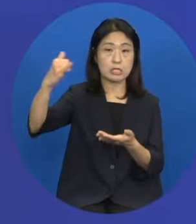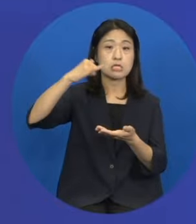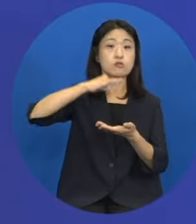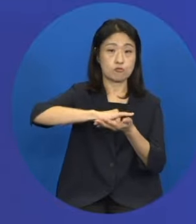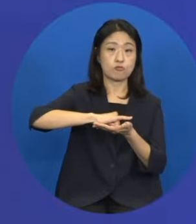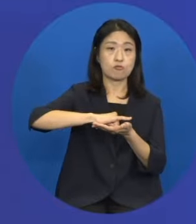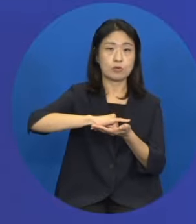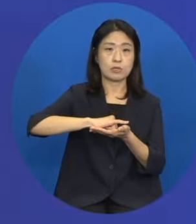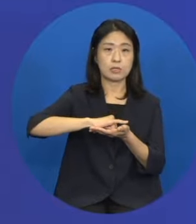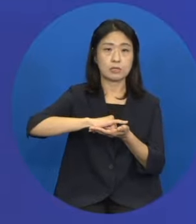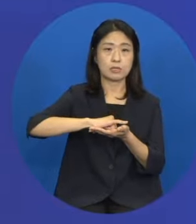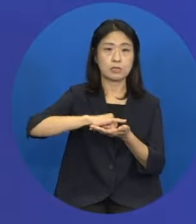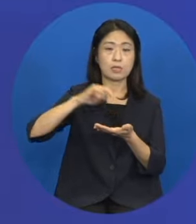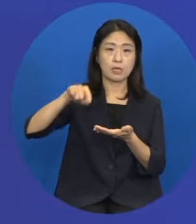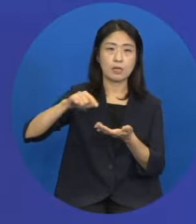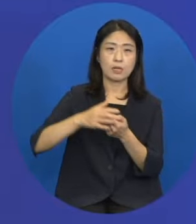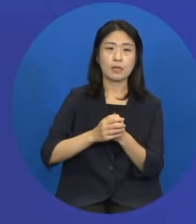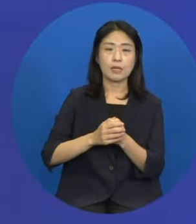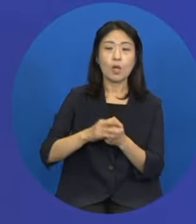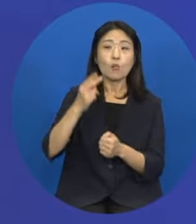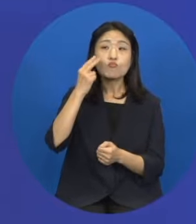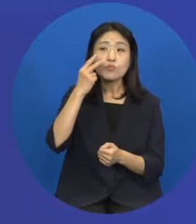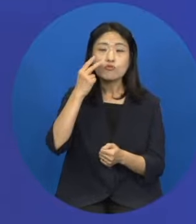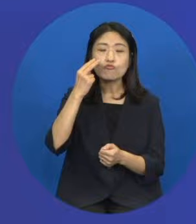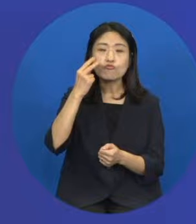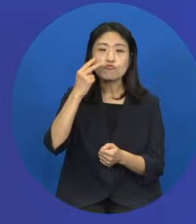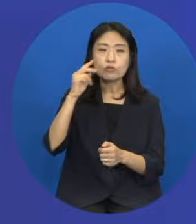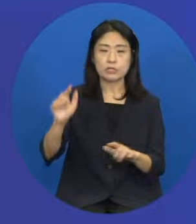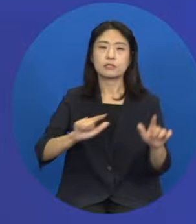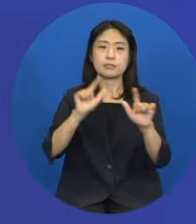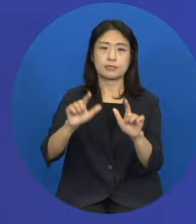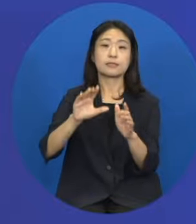2010년부터 2021년까지의 미국의 그 기간은